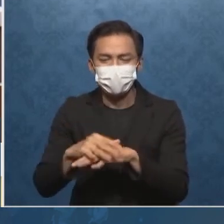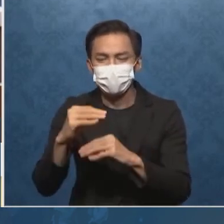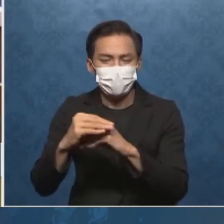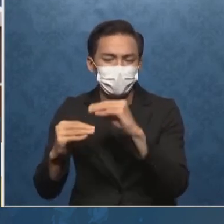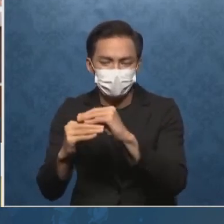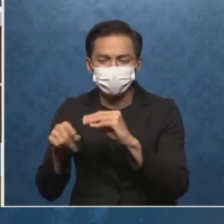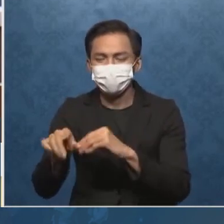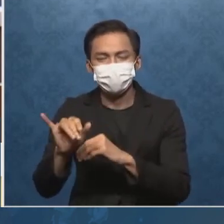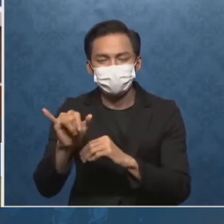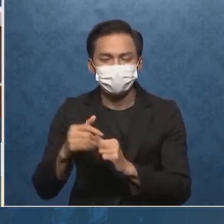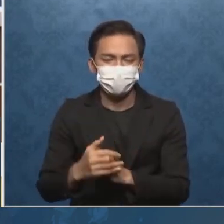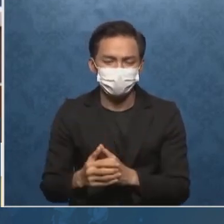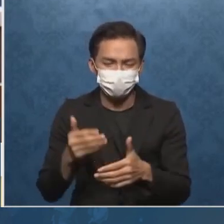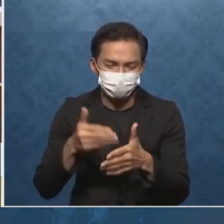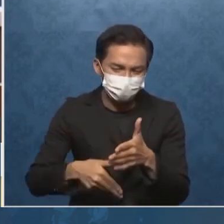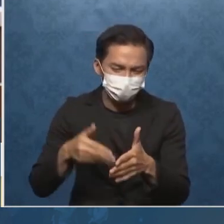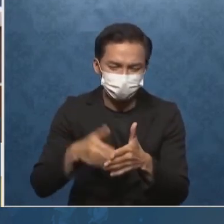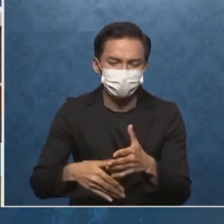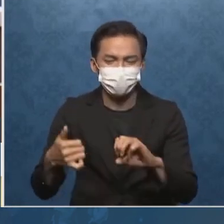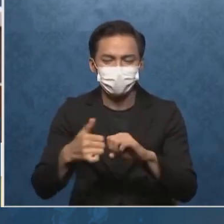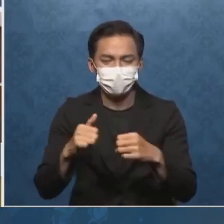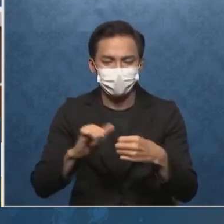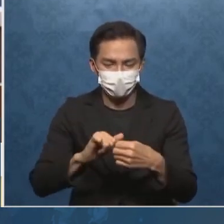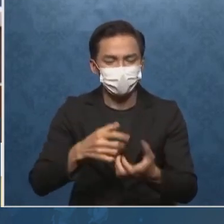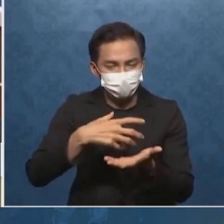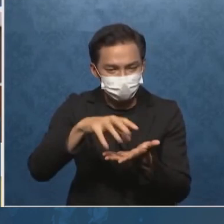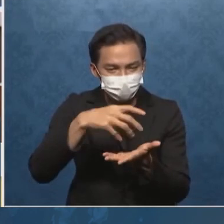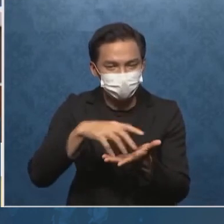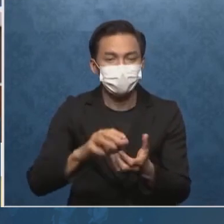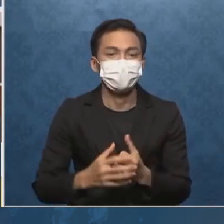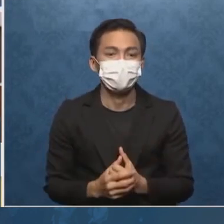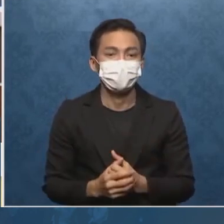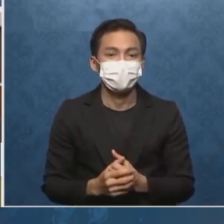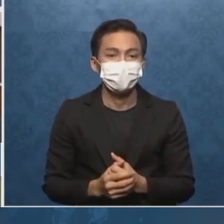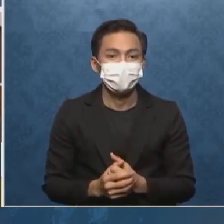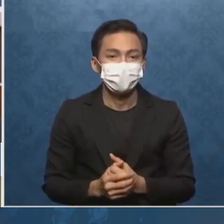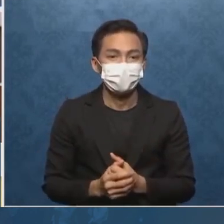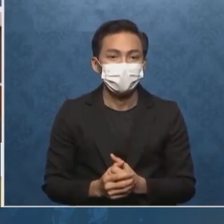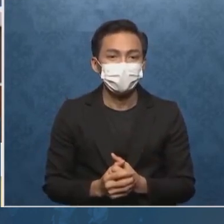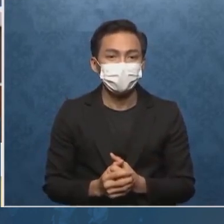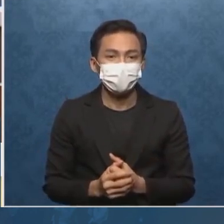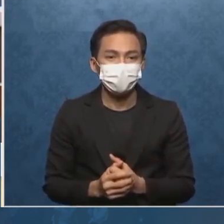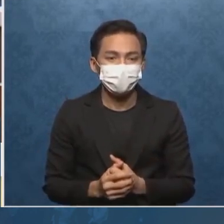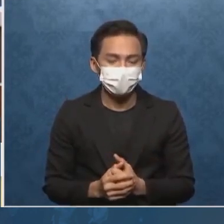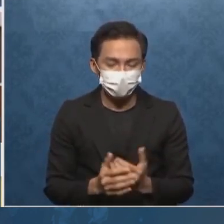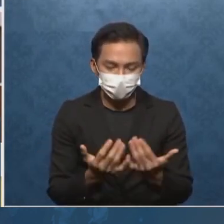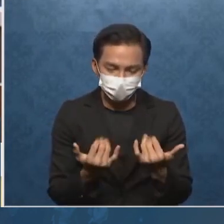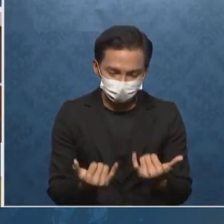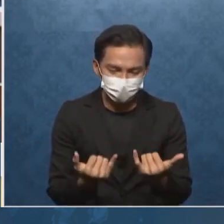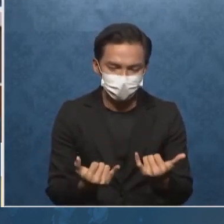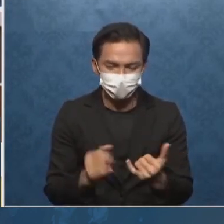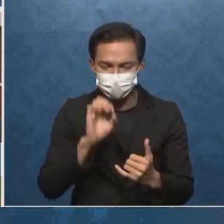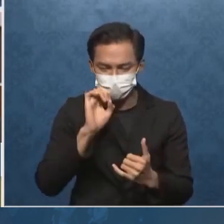นะครับคือปัญหาอะไรขึ้นกับธรรมะนานเดี๋ยวผมจะเล่าให้ฟังนะครับธรรมดานะครับวันนี้ผมคงไม่ได้บอก